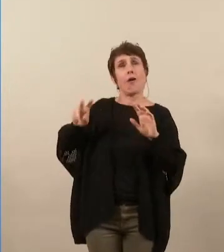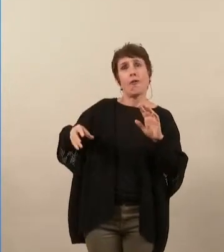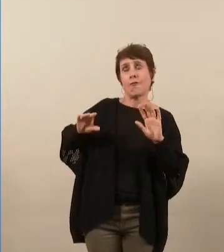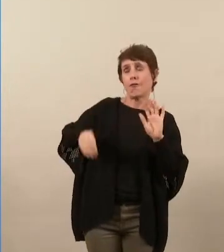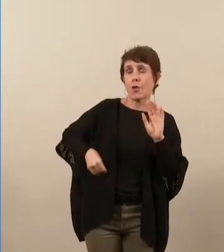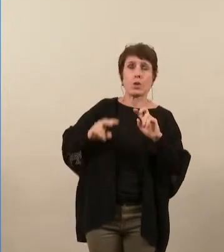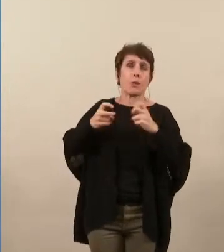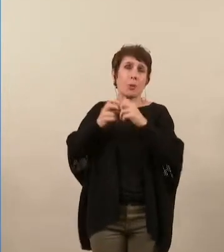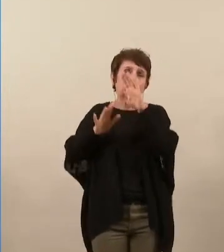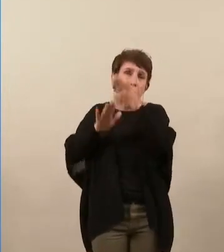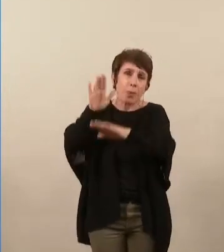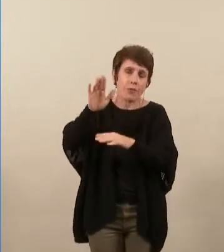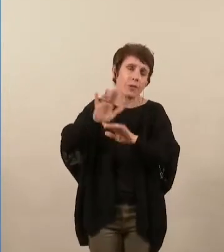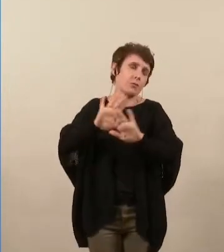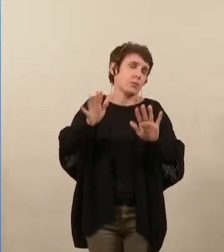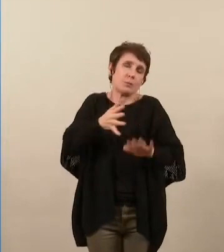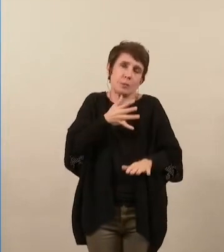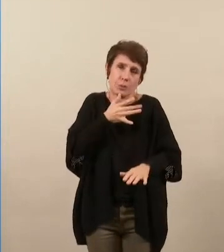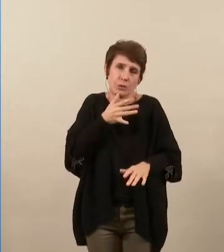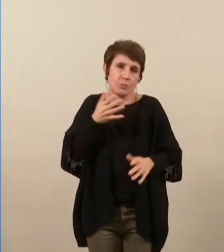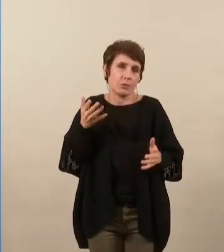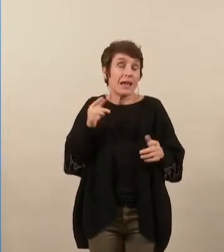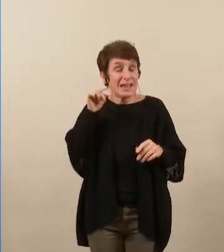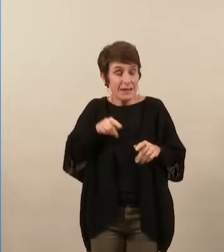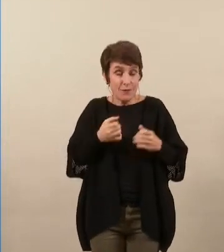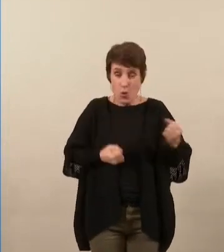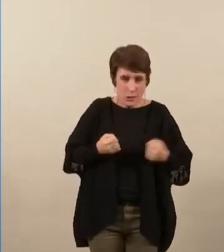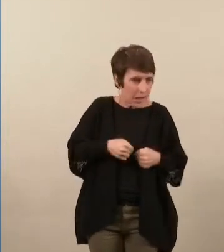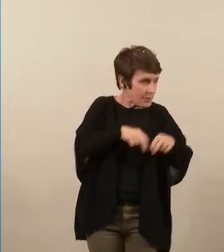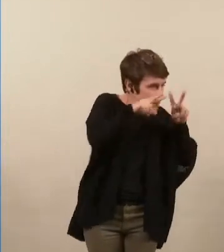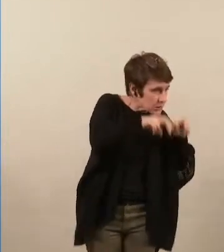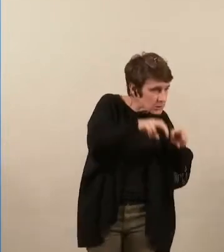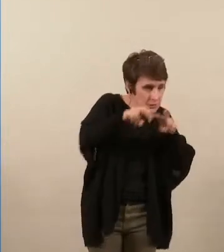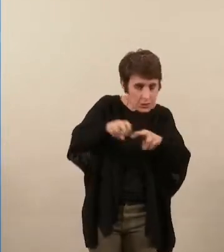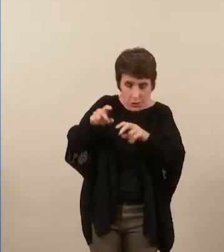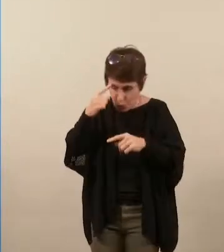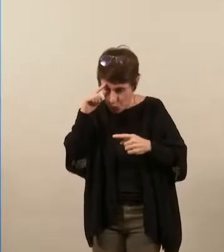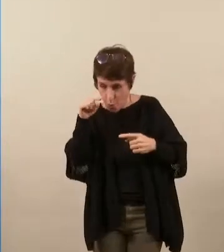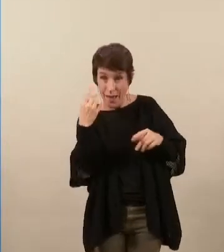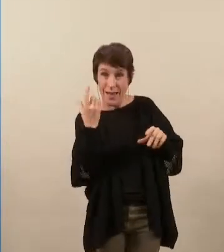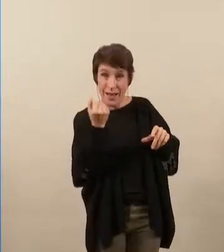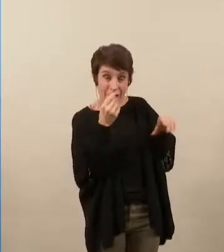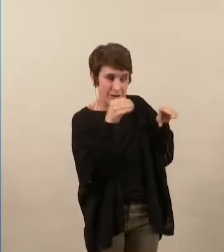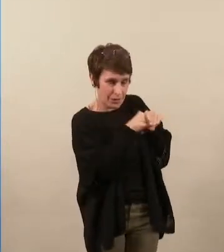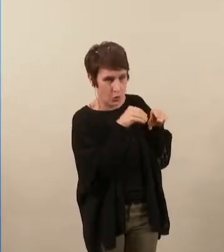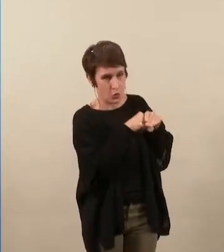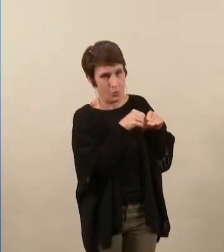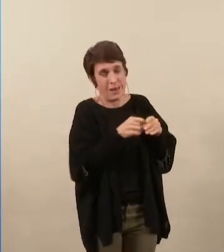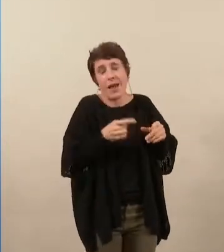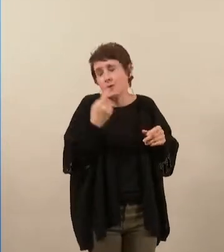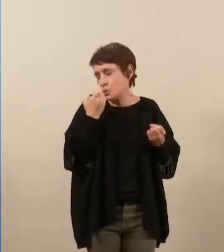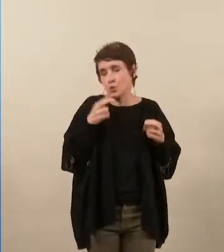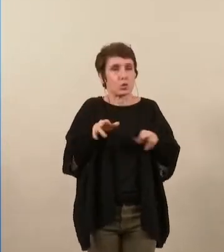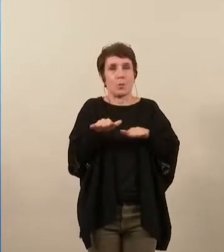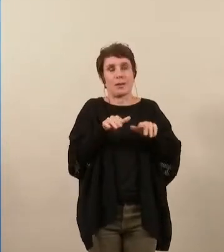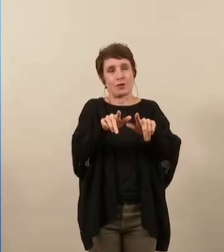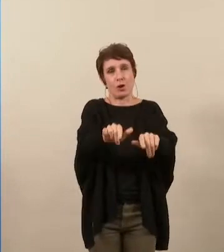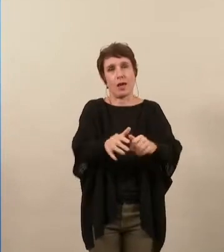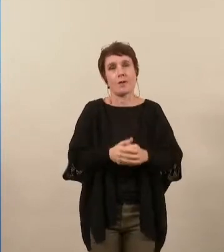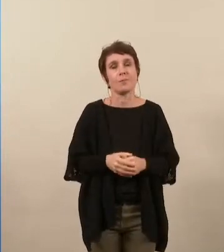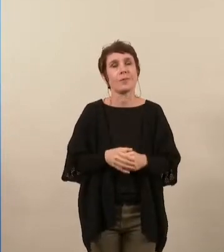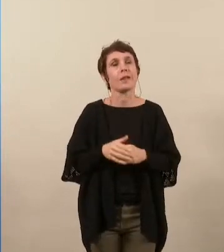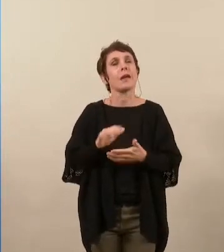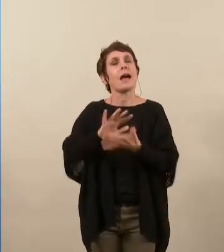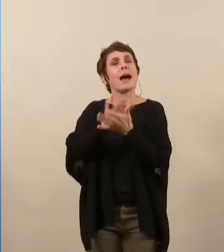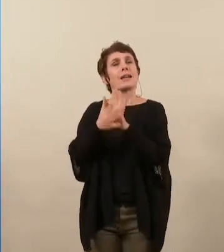audit précis des services est nécessaire pour dénicher des pistes d'économie car elles existent indéniablement. L'ADES aime à